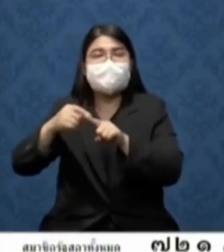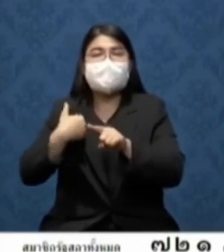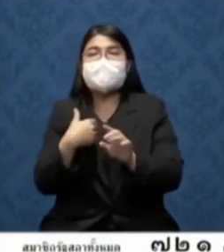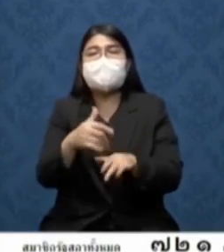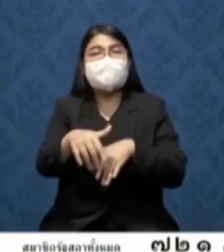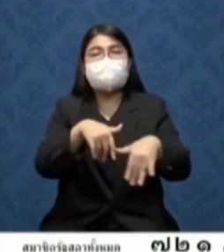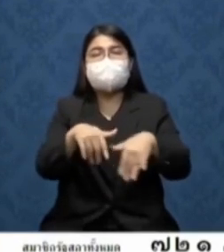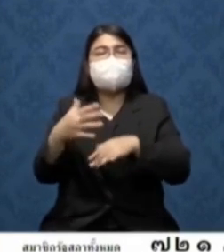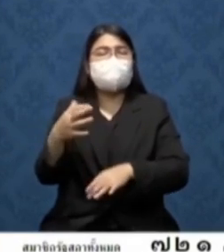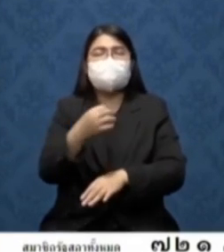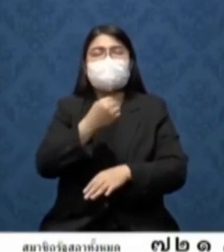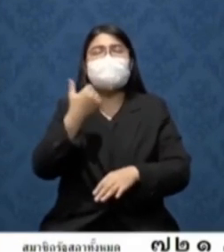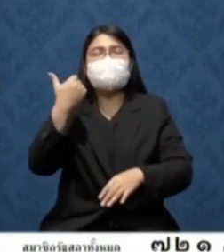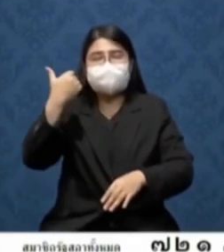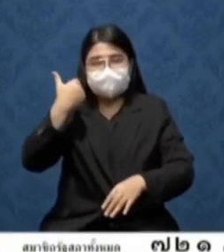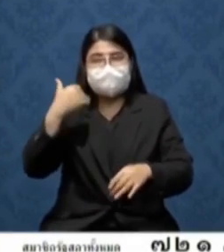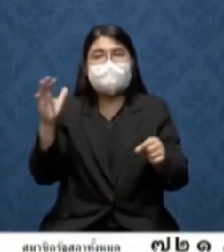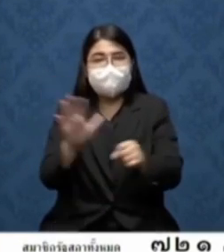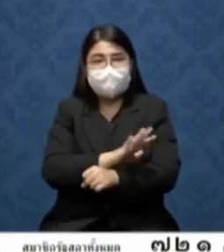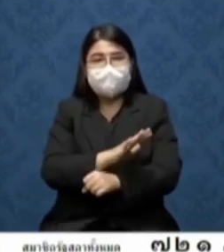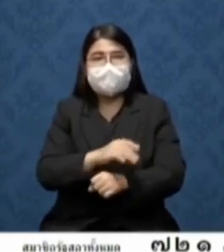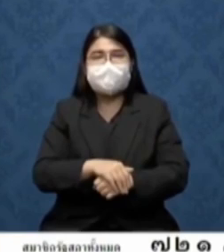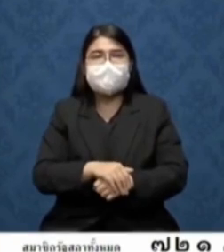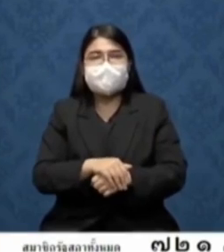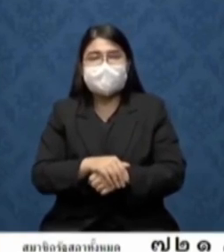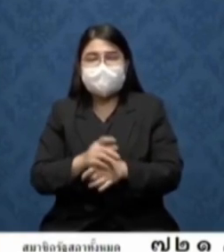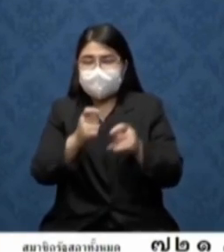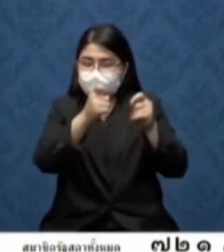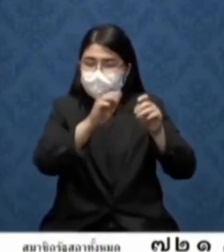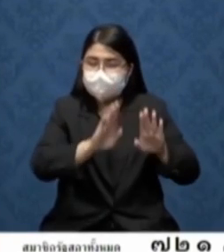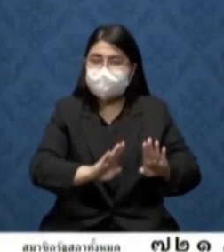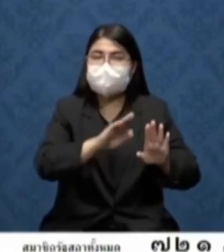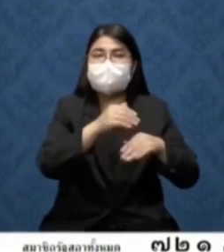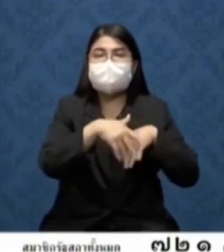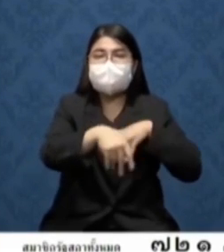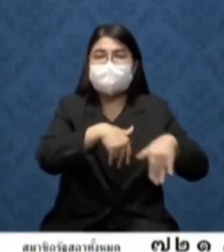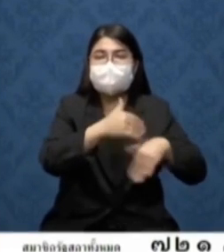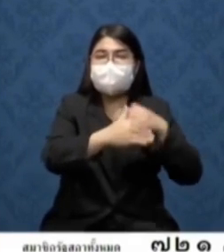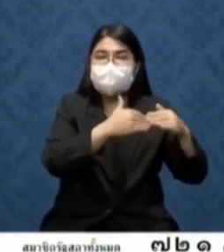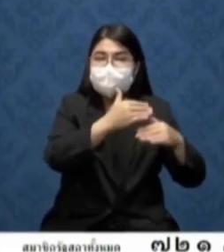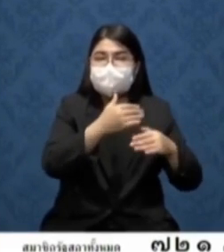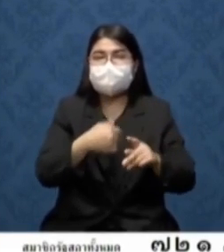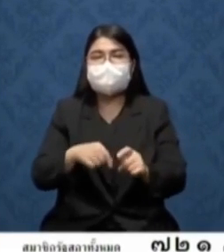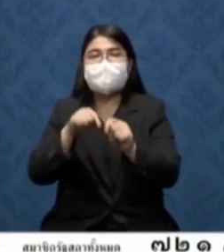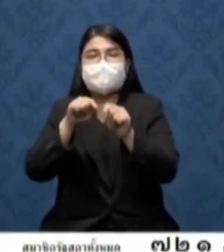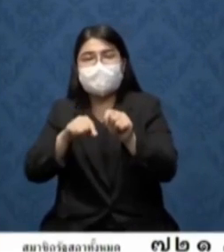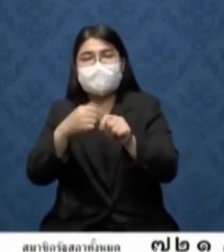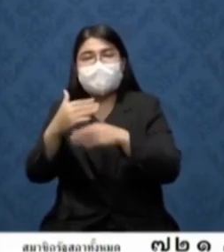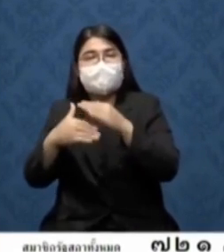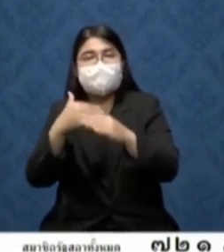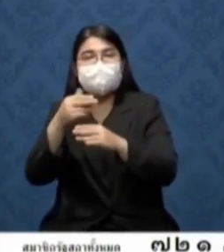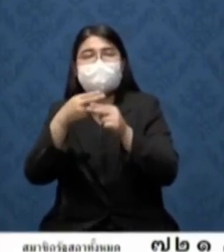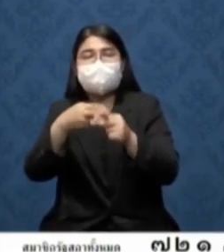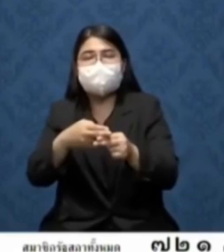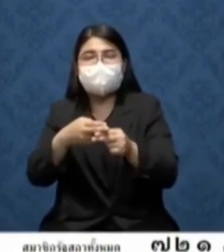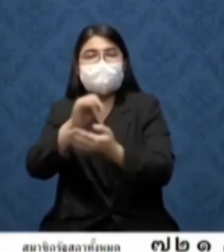มีอิสระอย่างเต็มที่ในการออกแบบพัฒนาชุมชนตัวเองในการออกแบบพัฒนาตำบลตัวเองในการพาจังหวัดของตัว